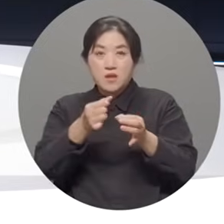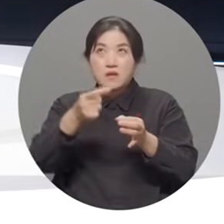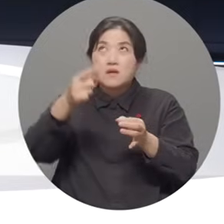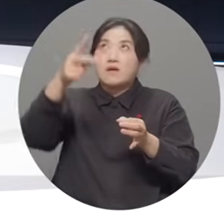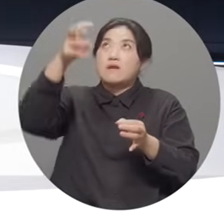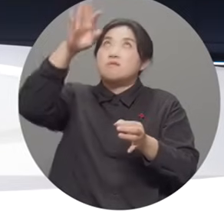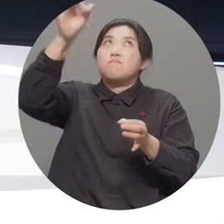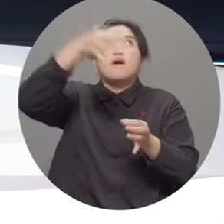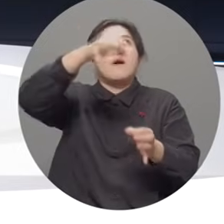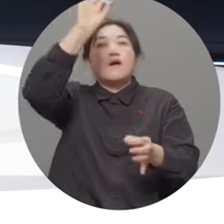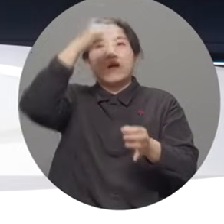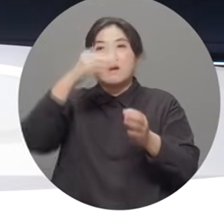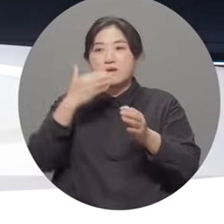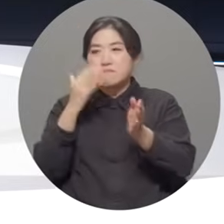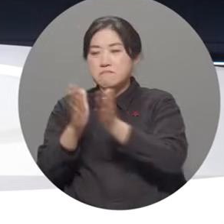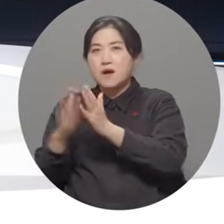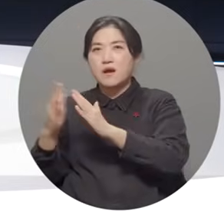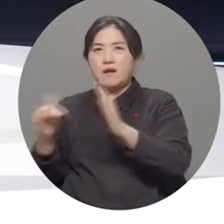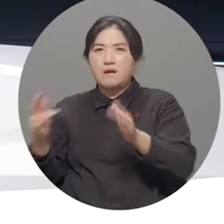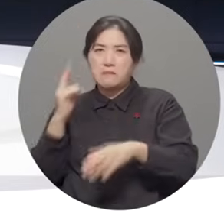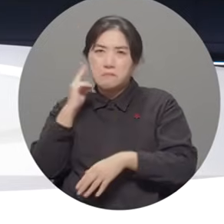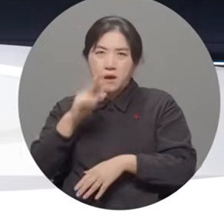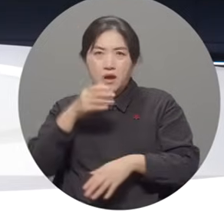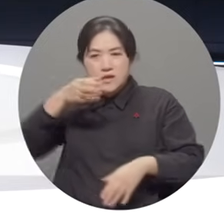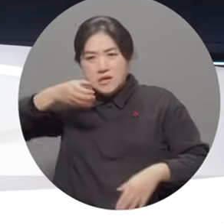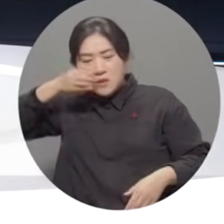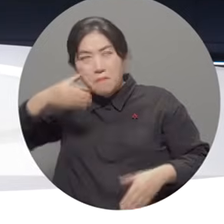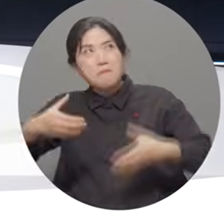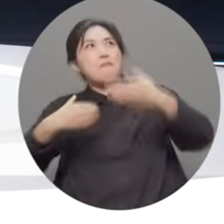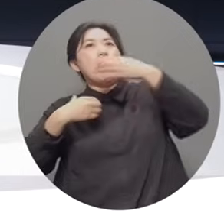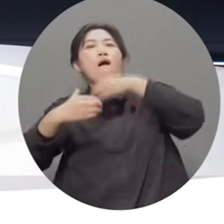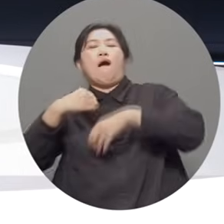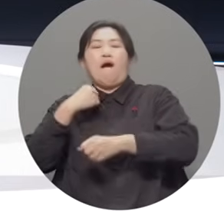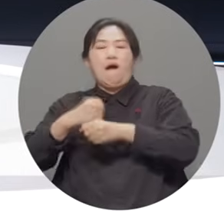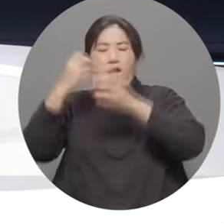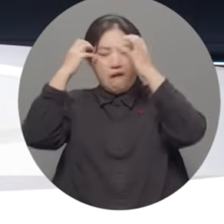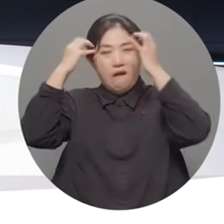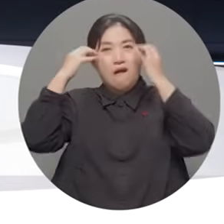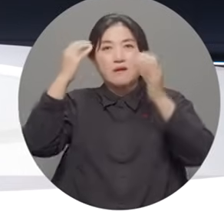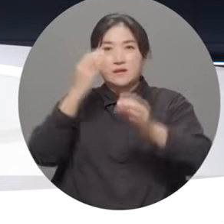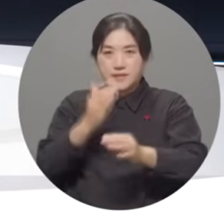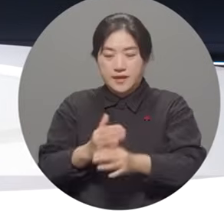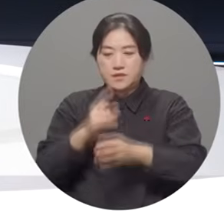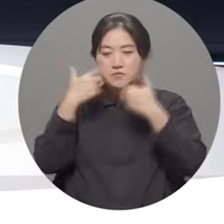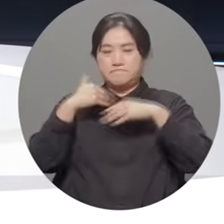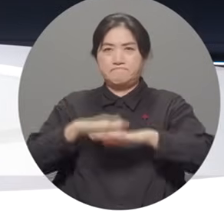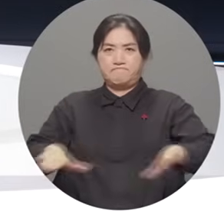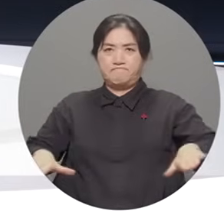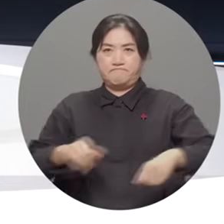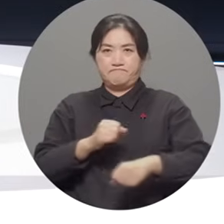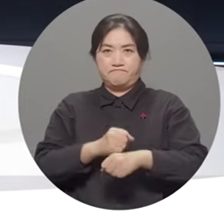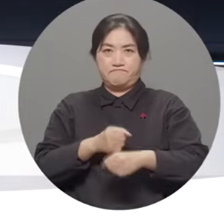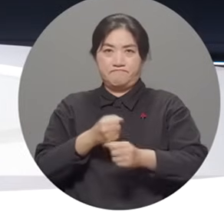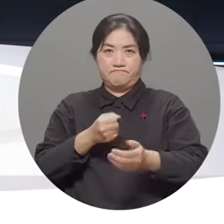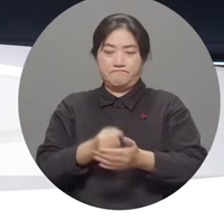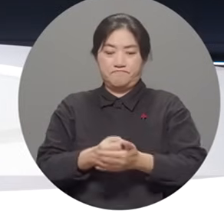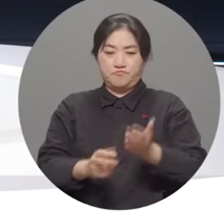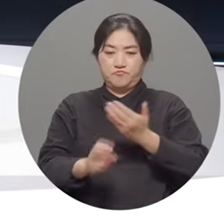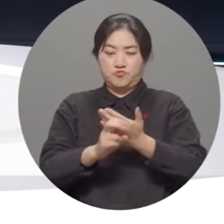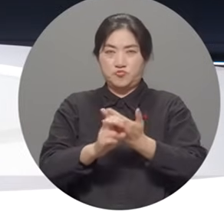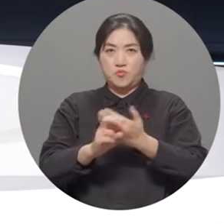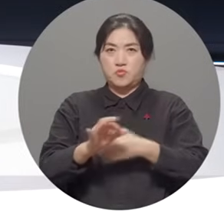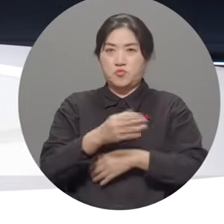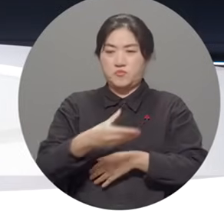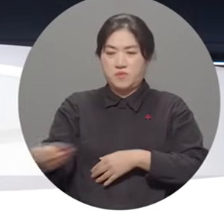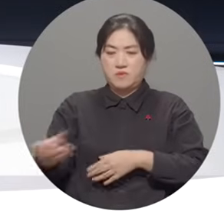늘어나면서 가족들까지 끔찍한 협박에 시달리곤 하는데요. 정부가 대책을 내놨습니다. 불법 사금융에 대해선